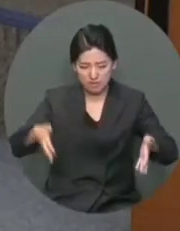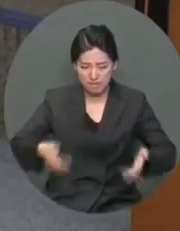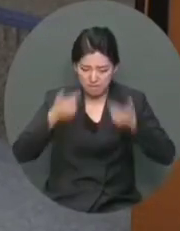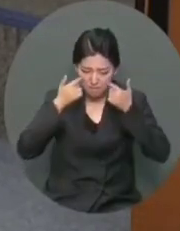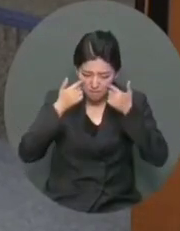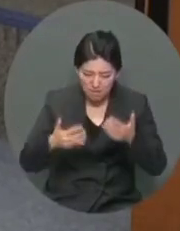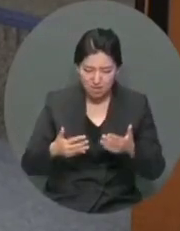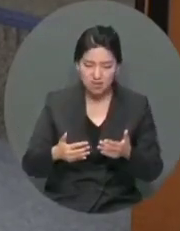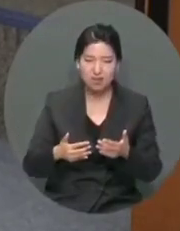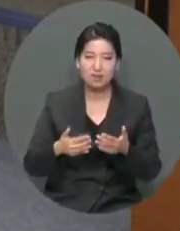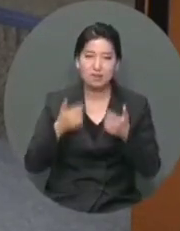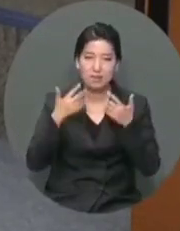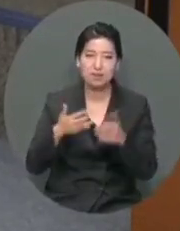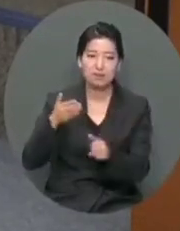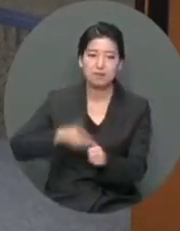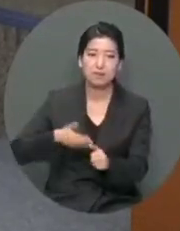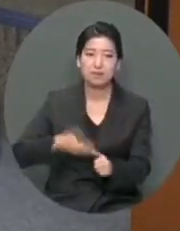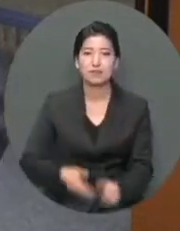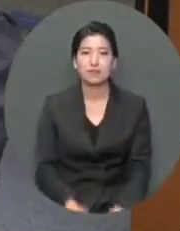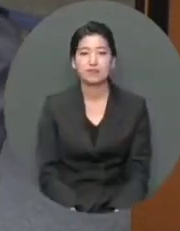돌려놓으셨으면 좋겠습니다.